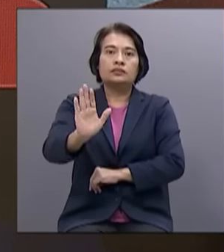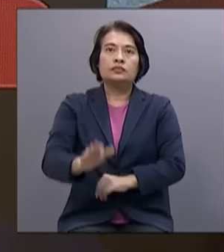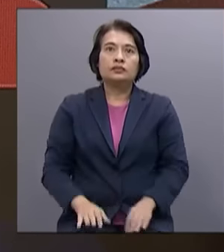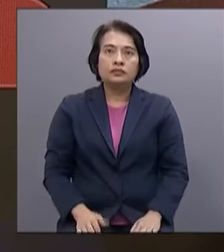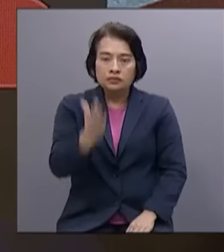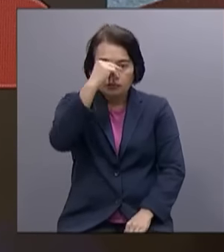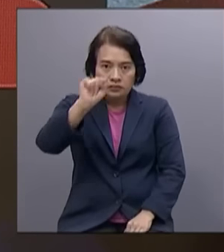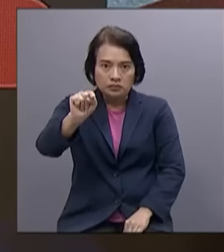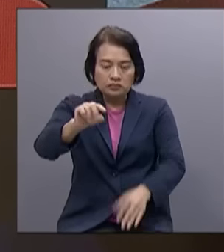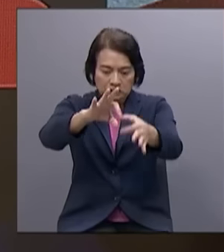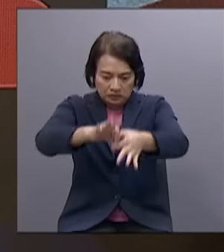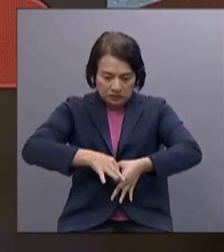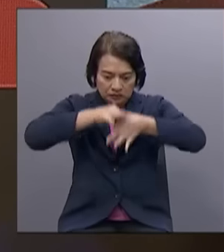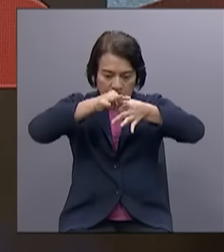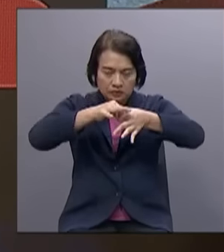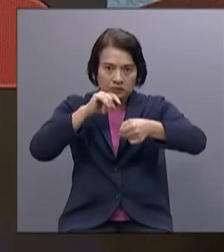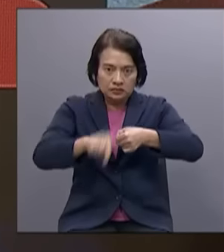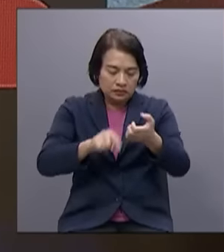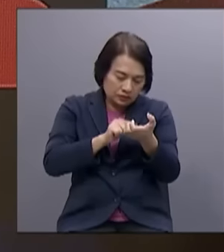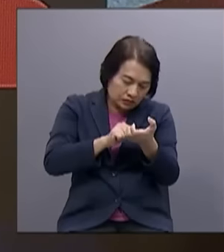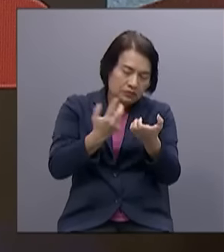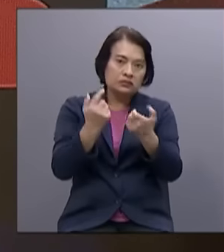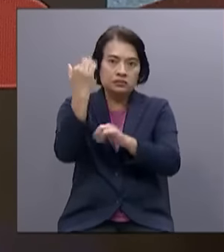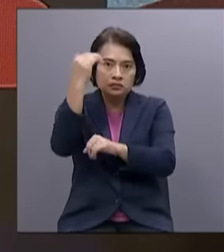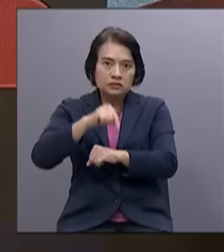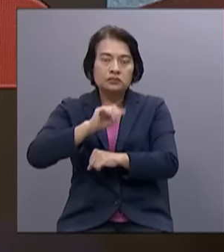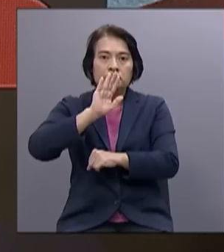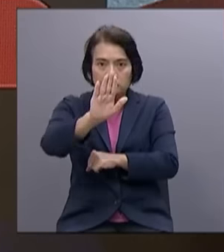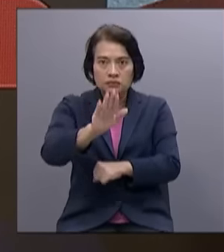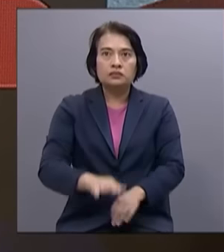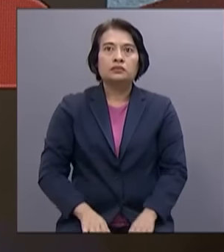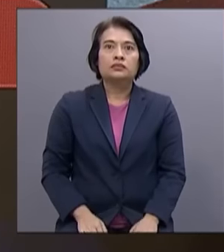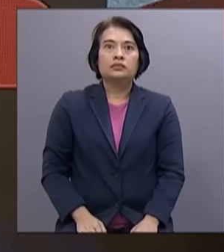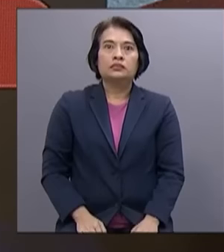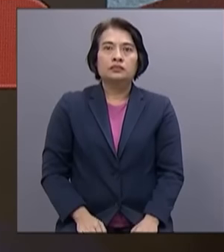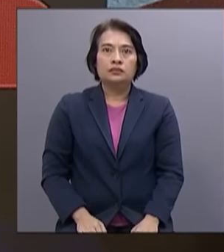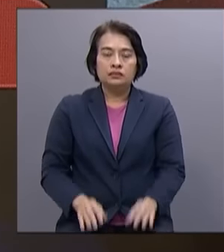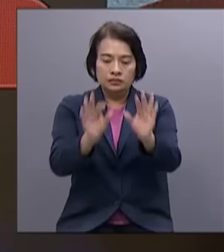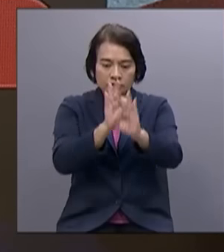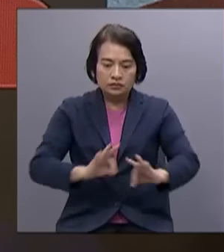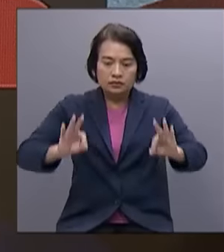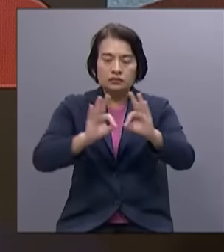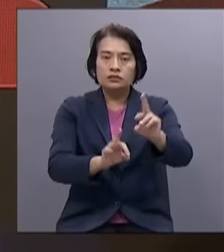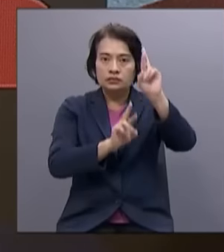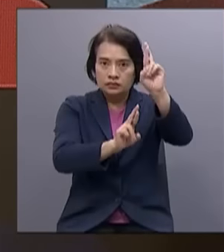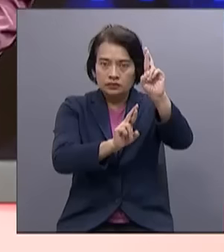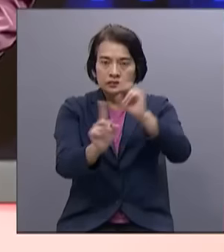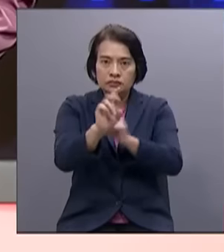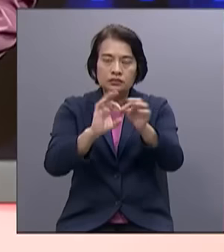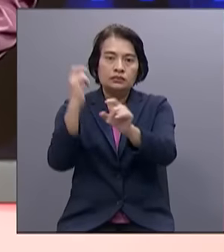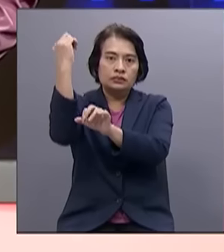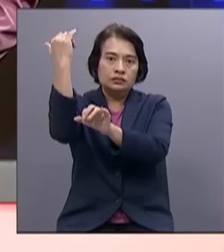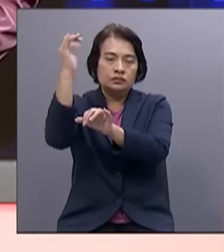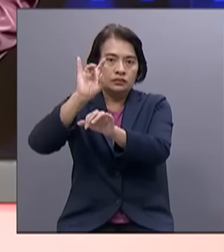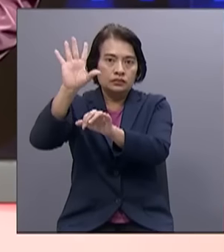ถูกติดตั้งในอุปกรณ์ของเรานะคะและคุณผู้ชมคะอุปกรณ์ที่เราต้องเฝ้าระวังมันไม่ได้มีแค่คอมพิวเตอร์เท่า